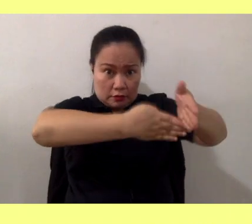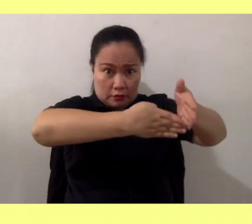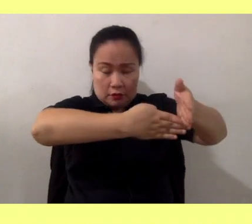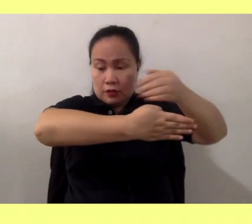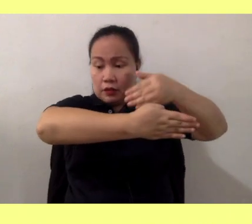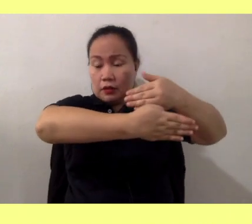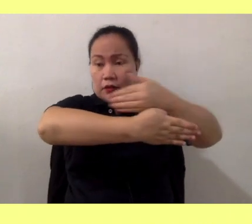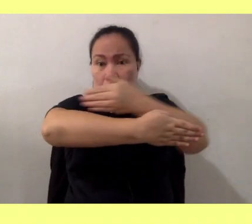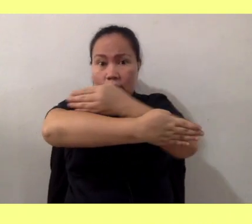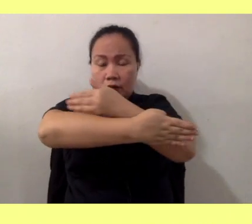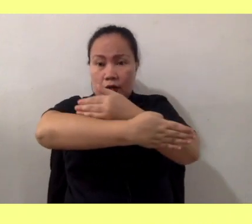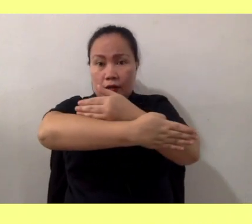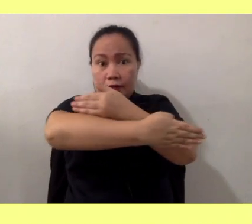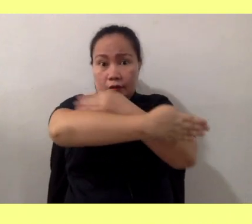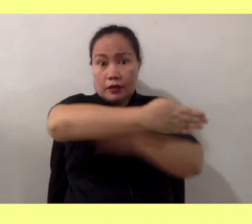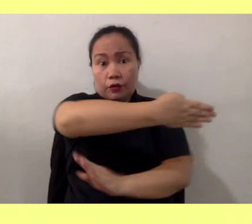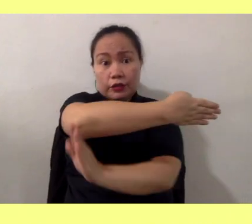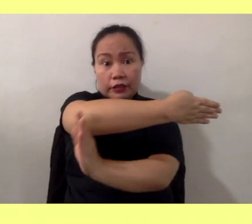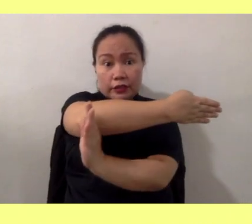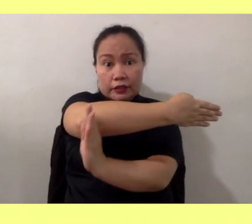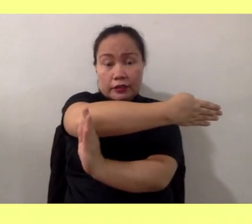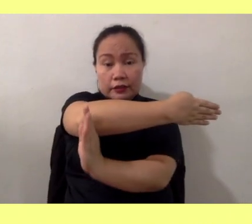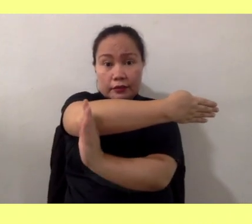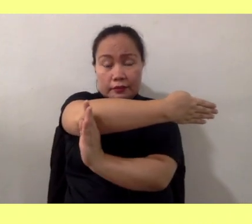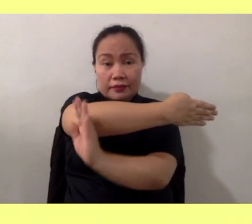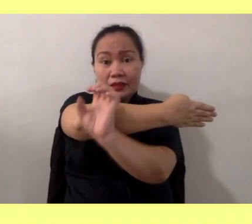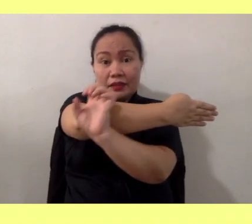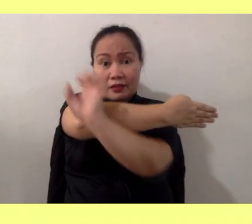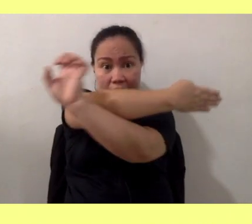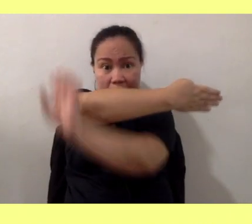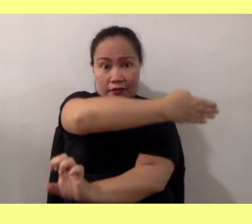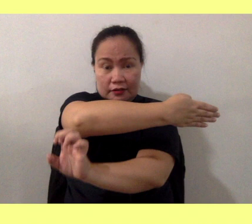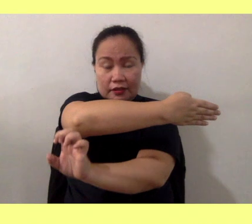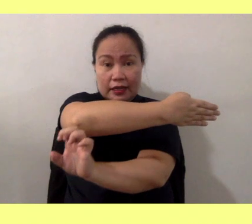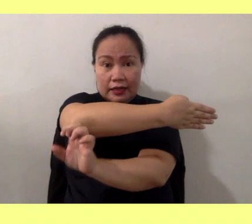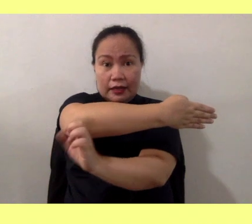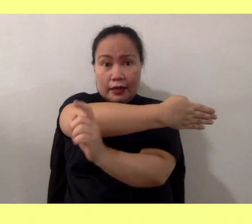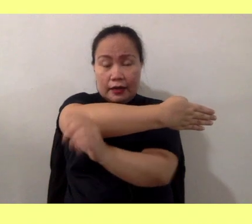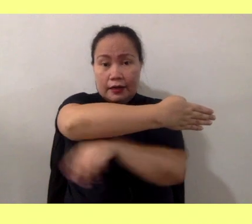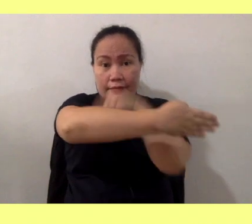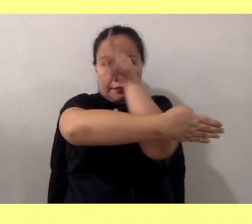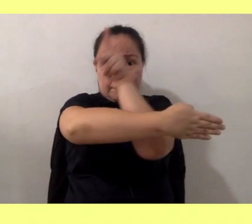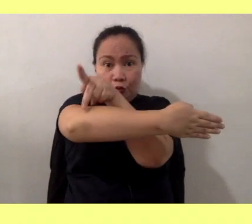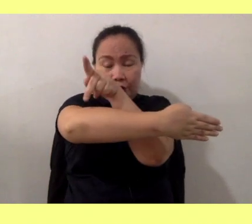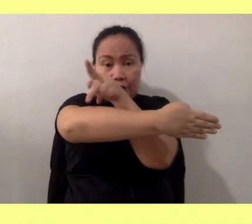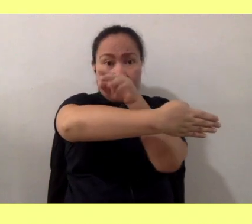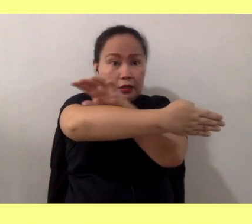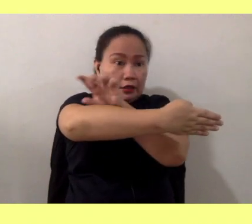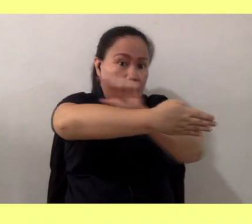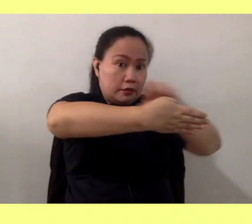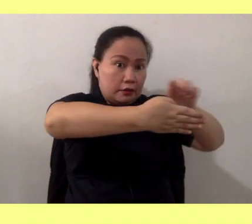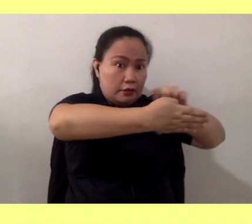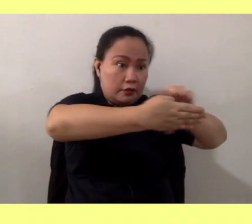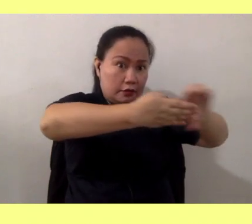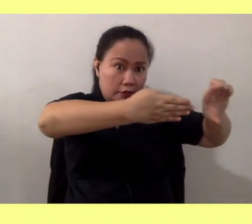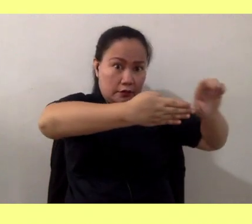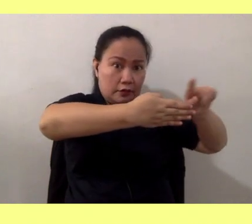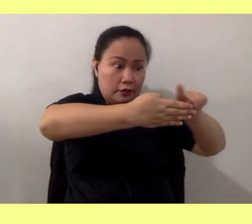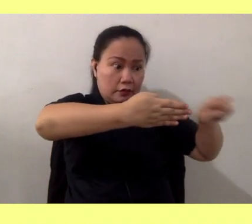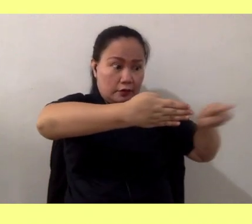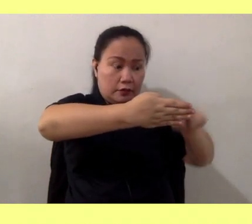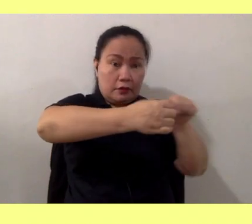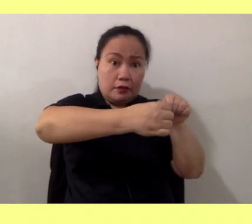extends infinitely. Okay? So, dito sa endpoint mo, meron siyang isang endpoint and meron siyang